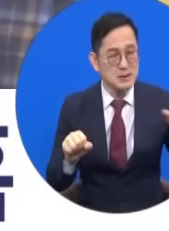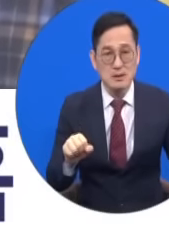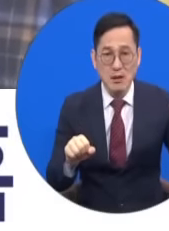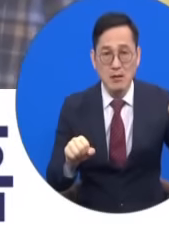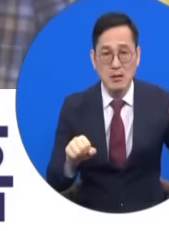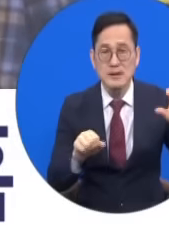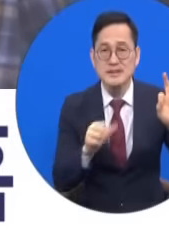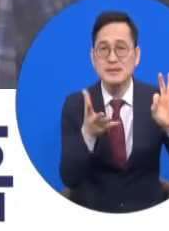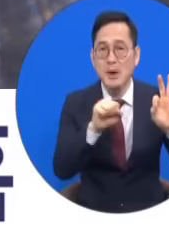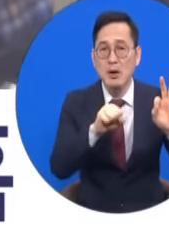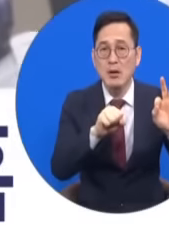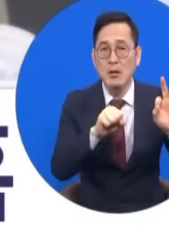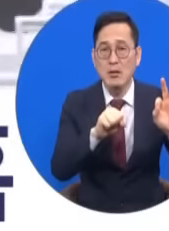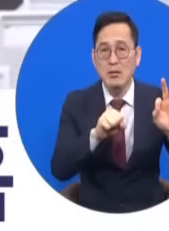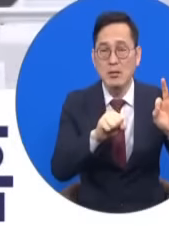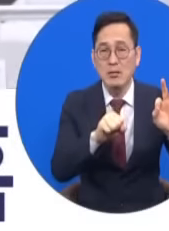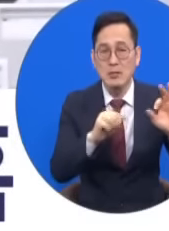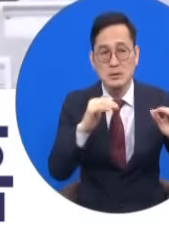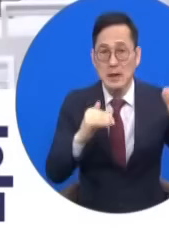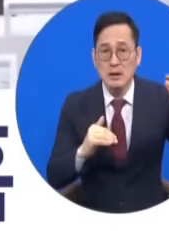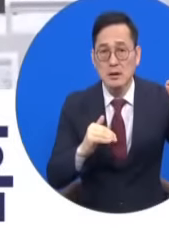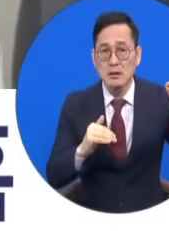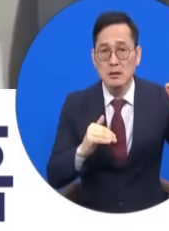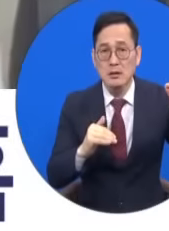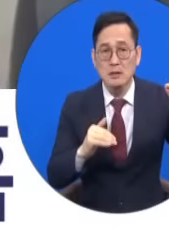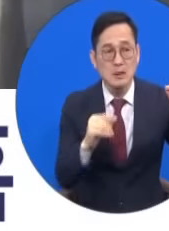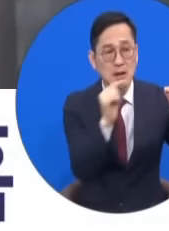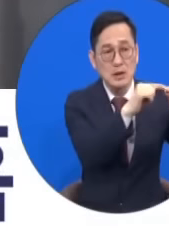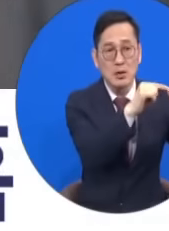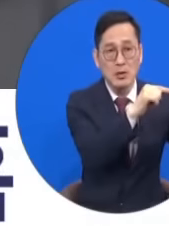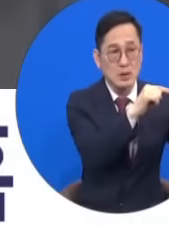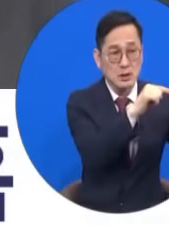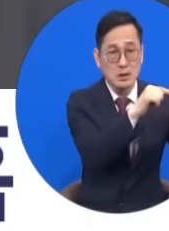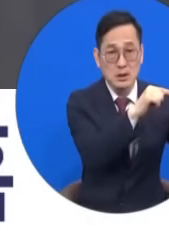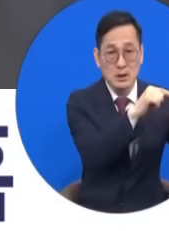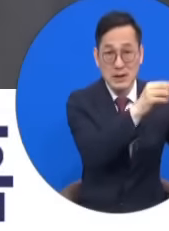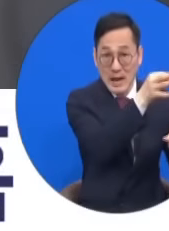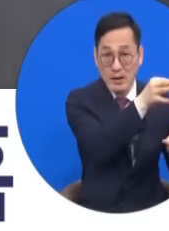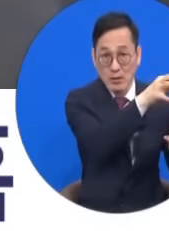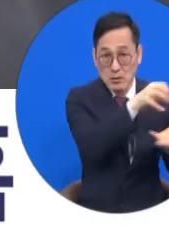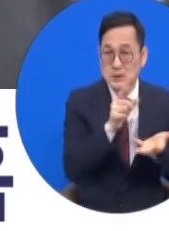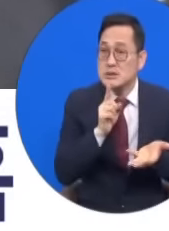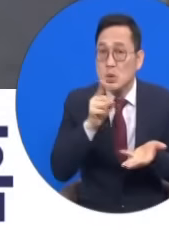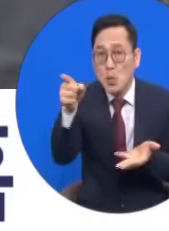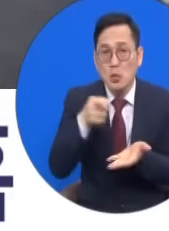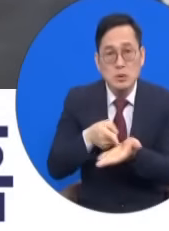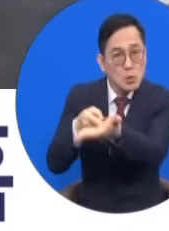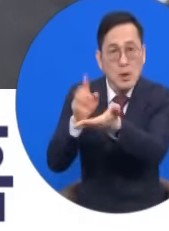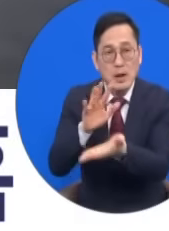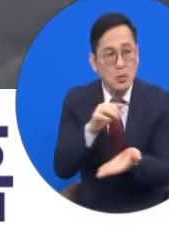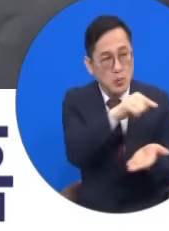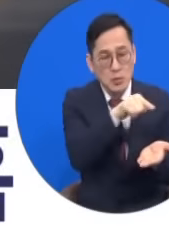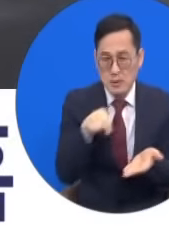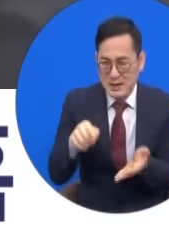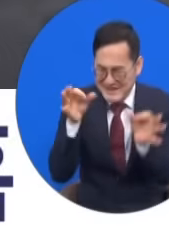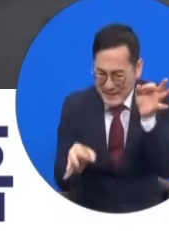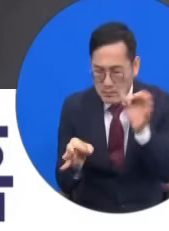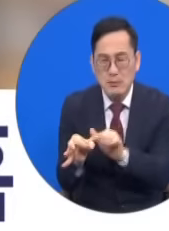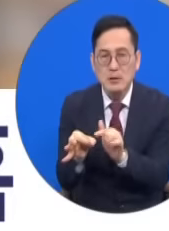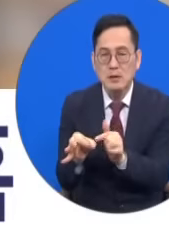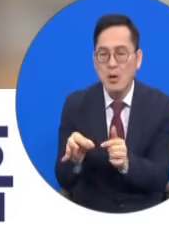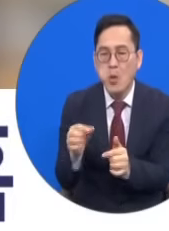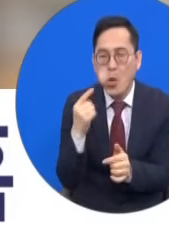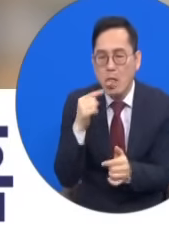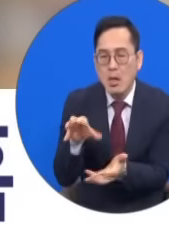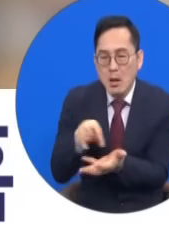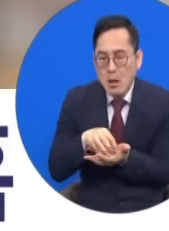실거래가는 훨씬 더 높을 수 있겠죠. 그러면 본인이 축소해서 신고했기 때문에 이 부분이 문제가 되고 이제 허위사실 공표죄가 되는 거예요.